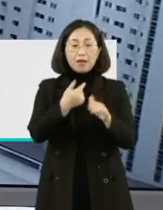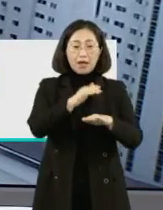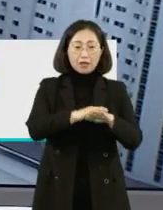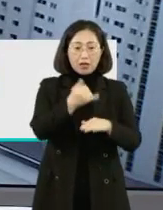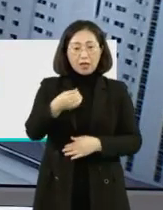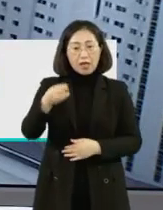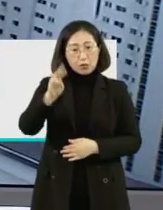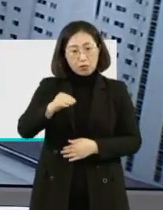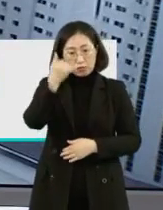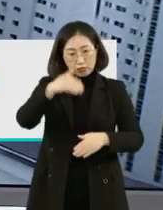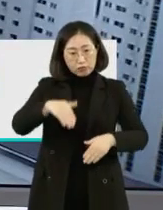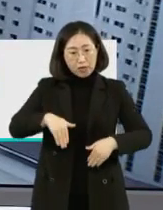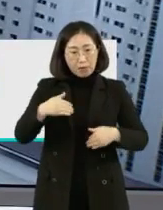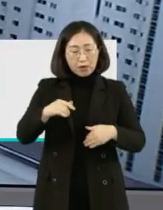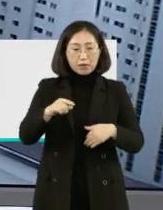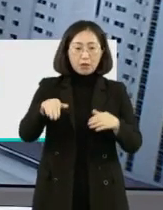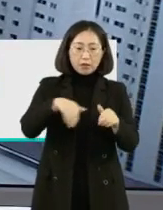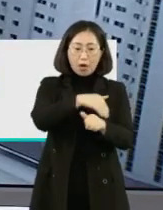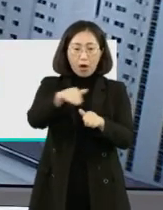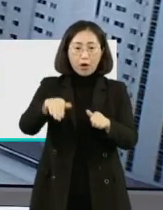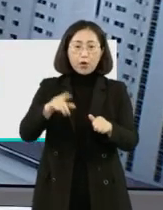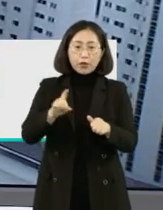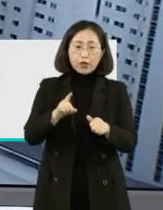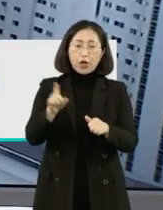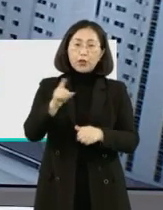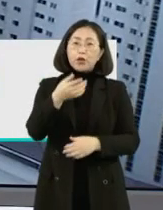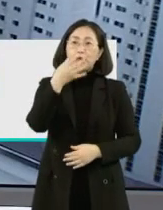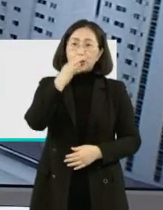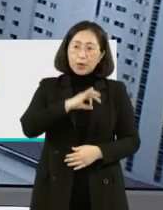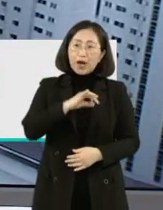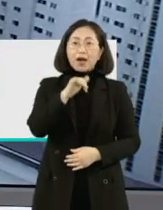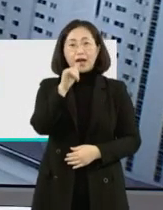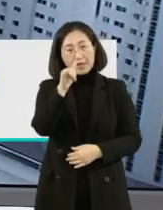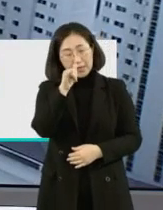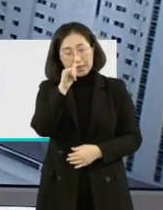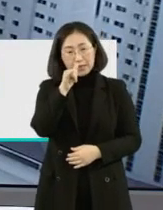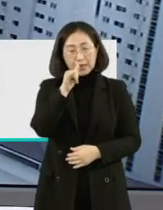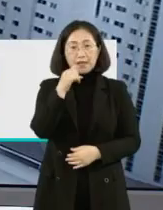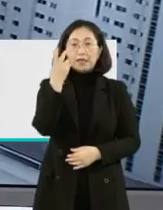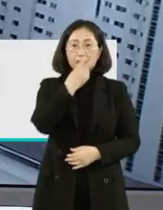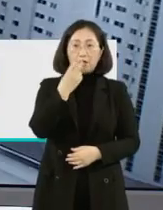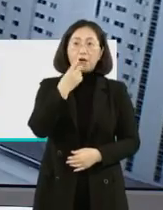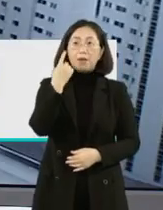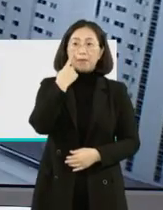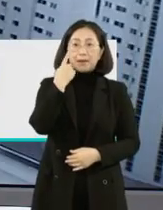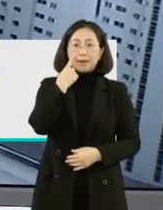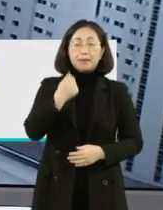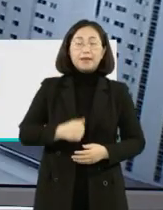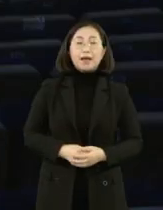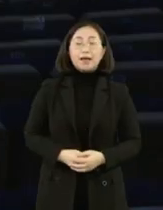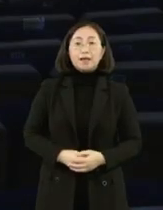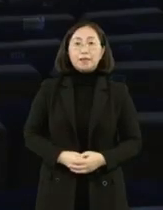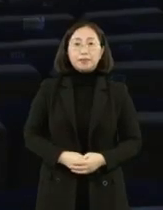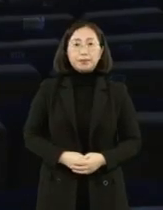세종, 충남에는 어떻게 진행되고 어떤 효과를 가져올지 김건교 기자가 짚어봤습니다.